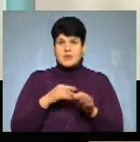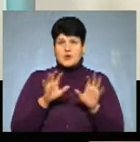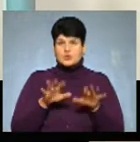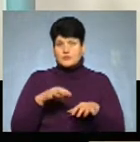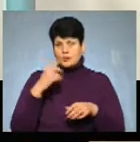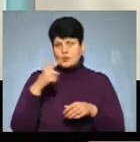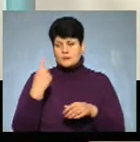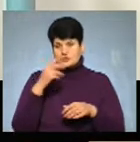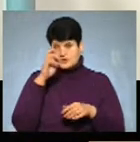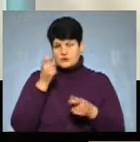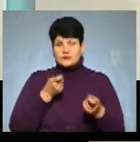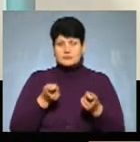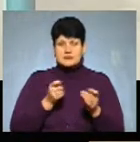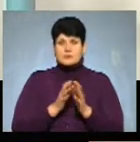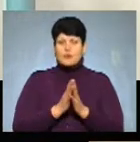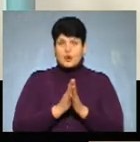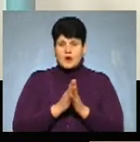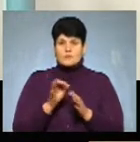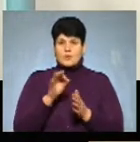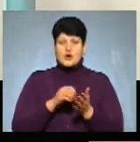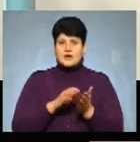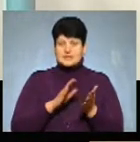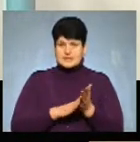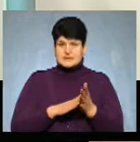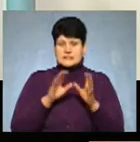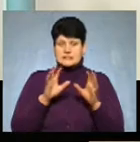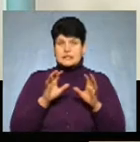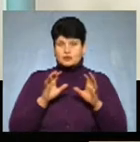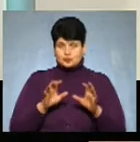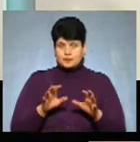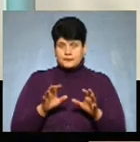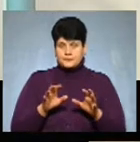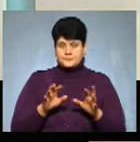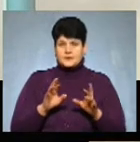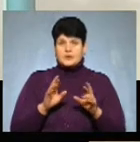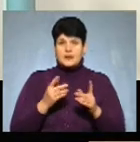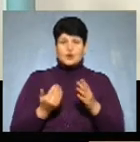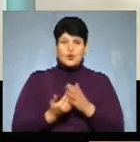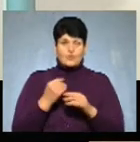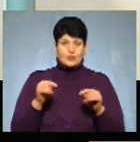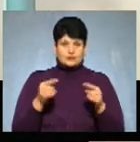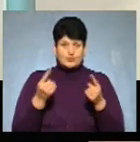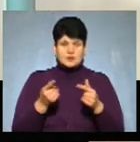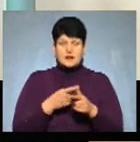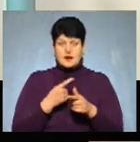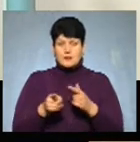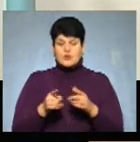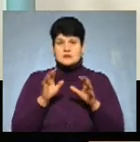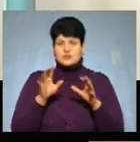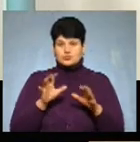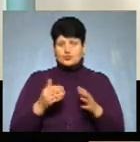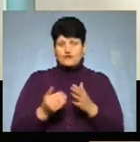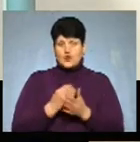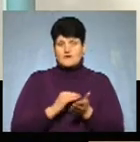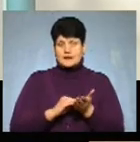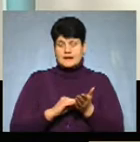голови обласної державної адміністрації з проханням про реєстрацію статуту як новоутвореної або статуту у новій редакції,